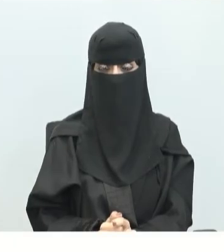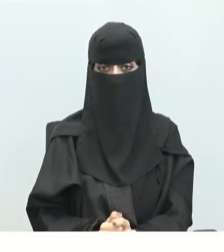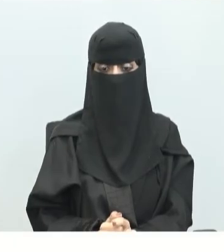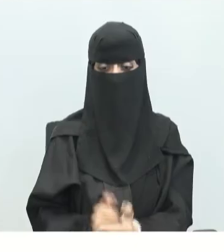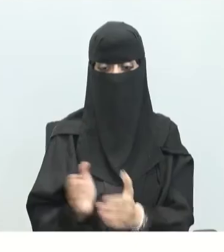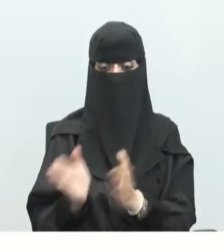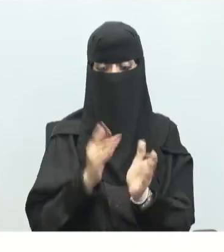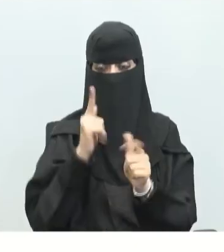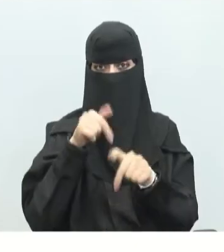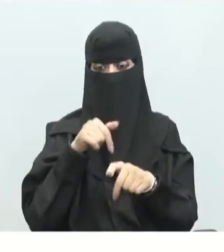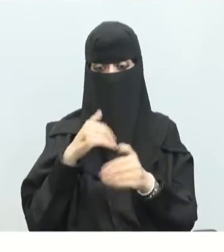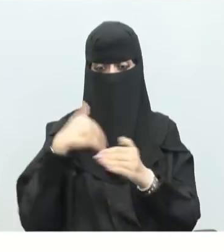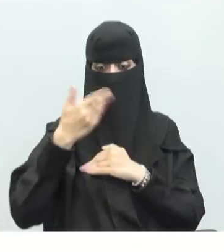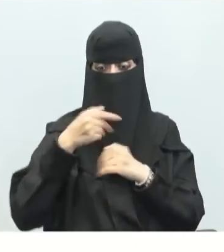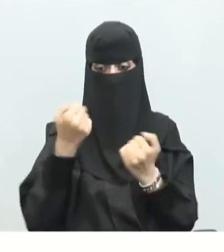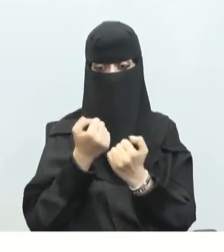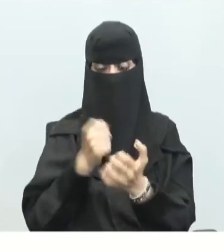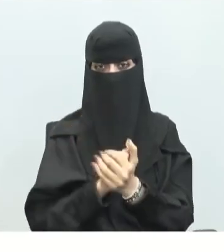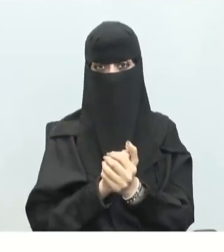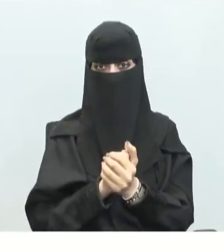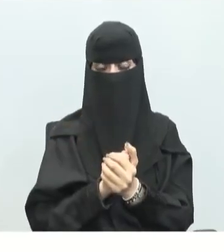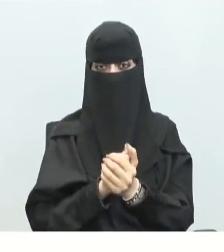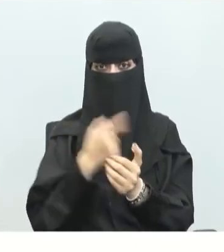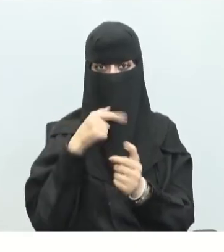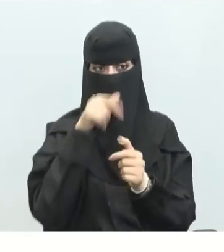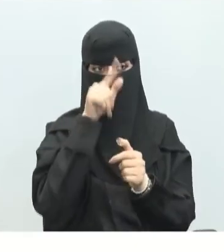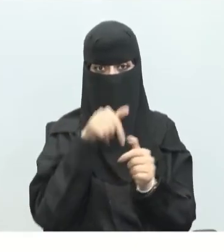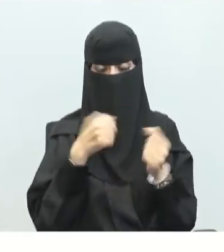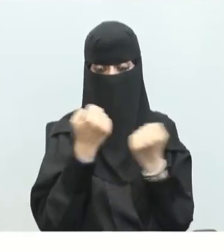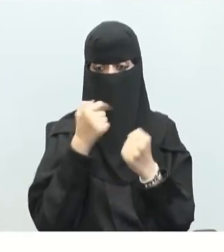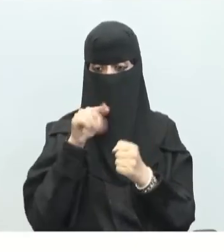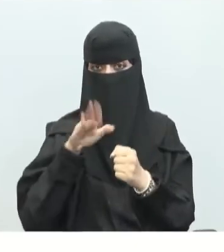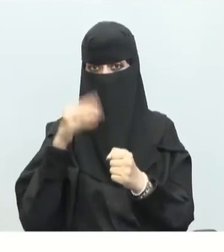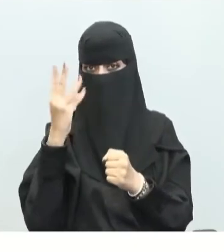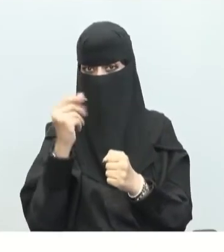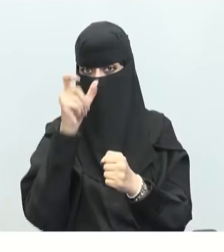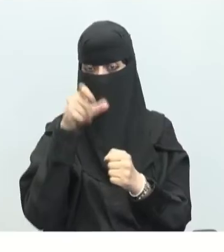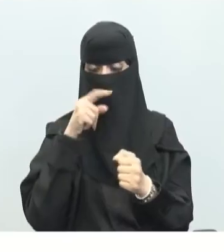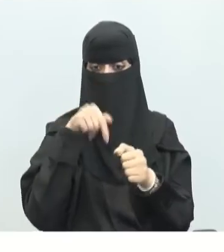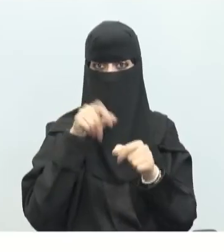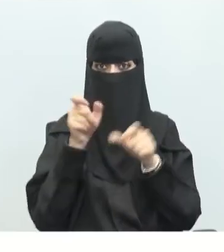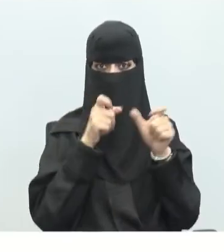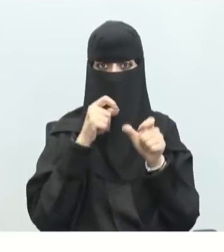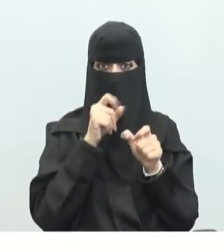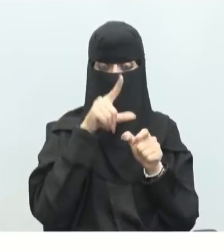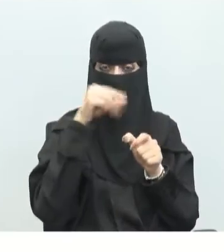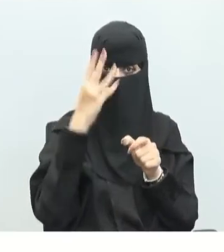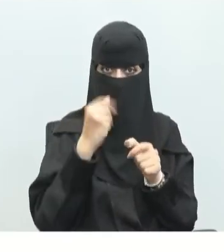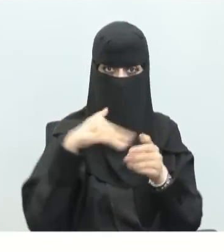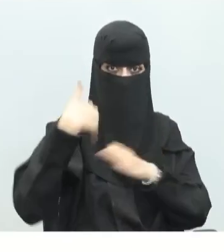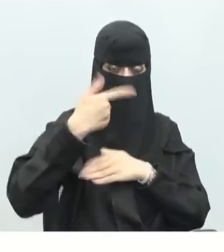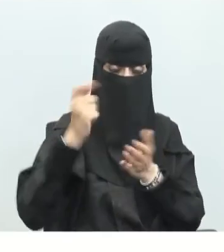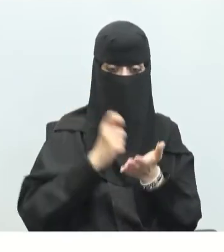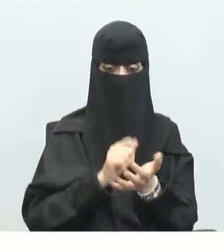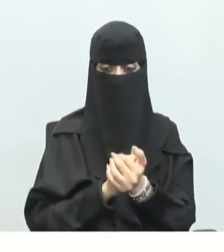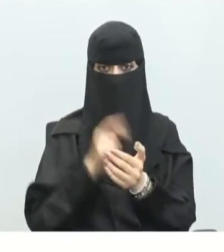ننتقل الى التمرين من كتاب التمارين هنا يعد الطالب الاشياء وينطق العدد ثم يكتبه